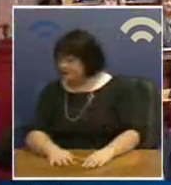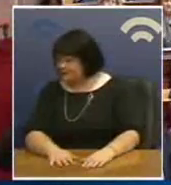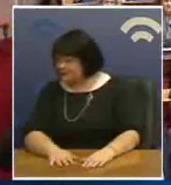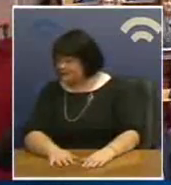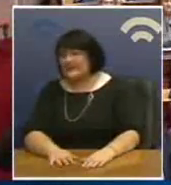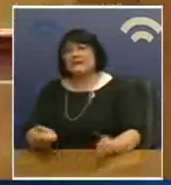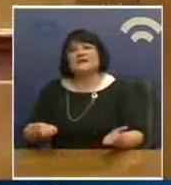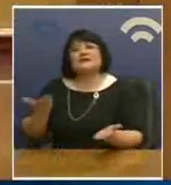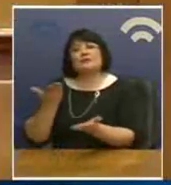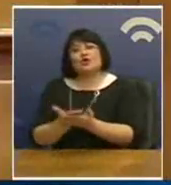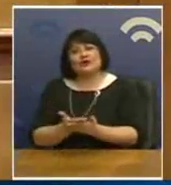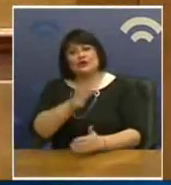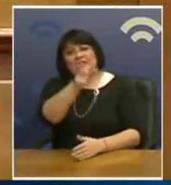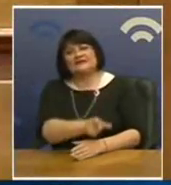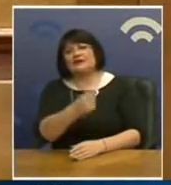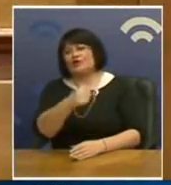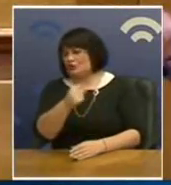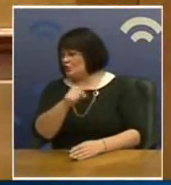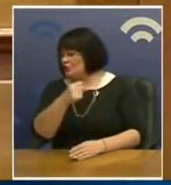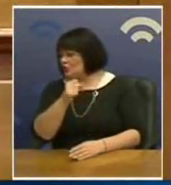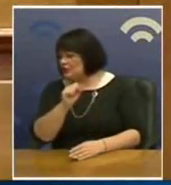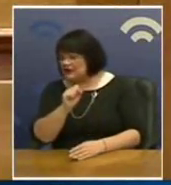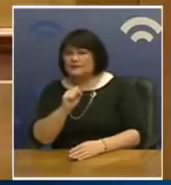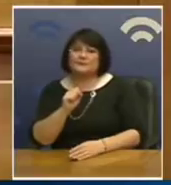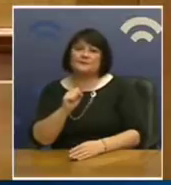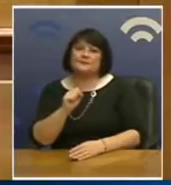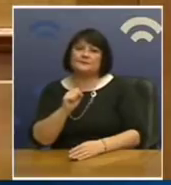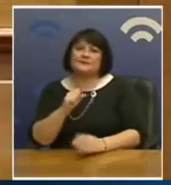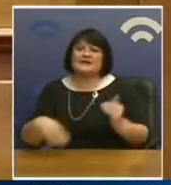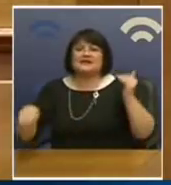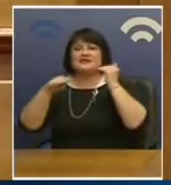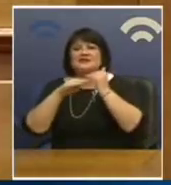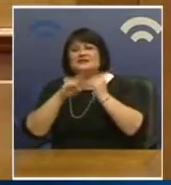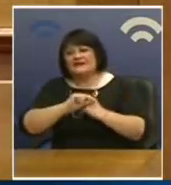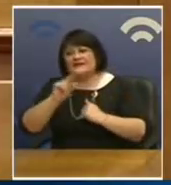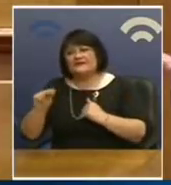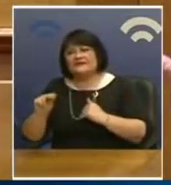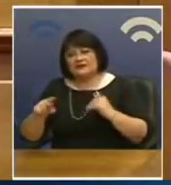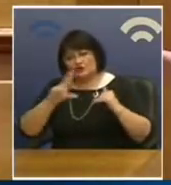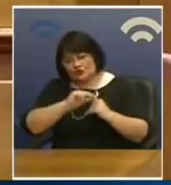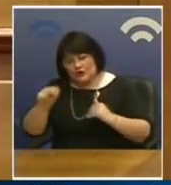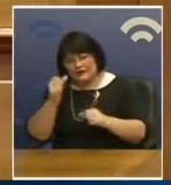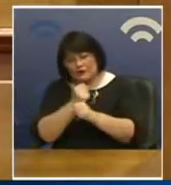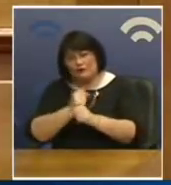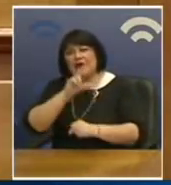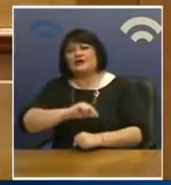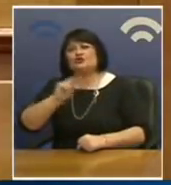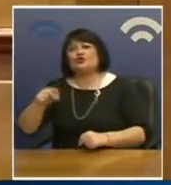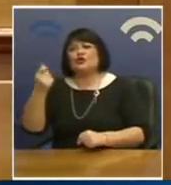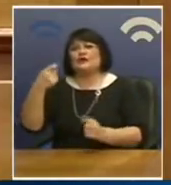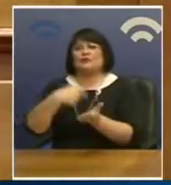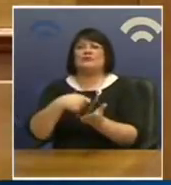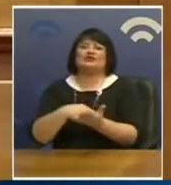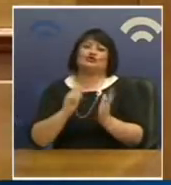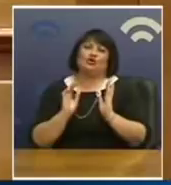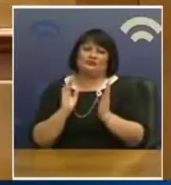εσείς αρνείστε να καθιερωθεί η ισότητα αμοιβής για ίση εργασία ανεξαρτήτως ηλικιακών διακρίσεων για